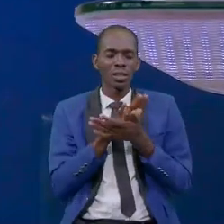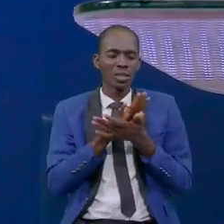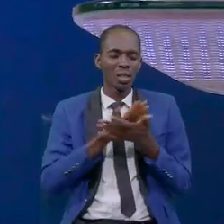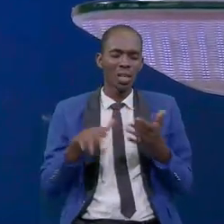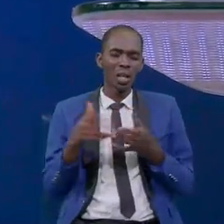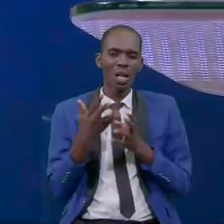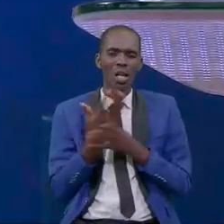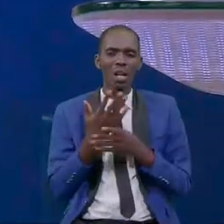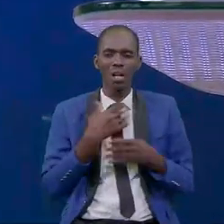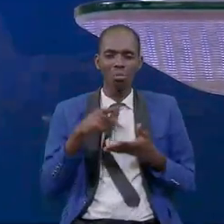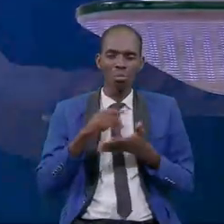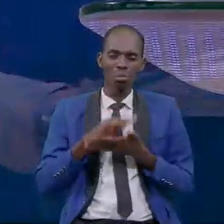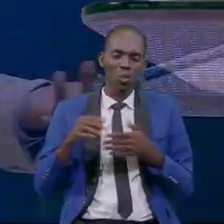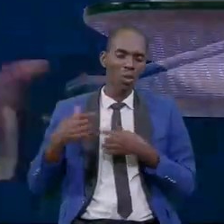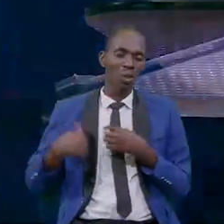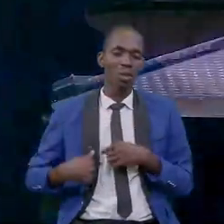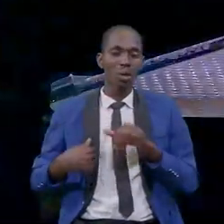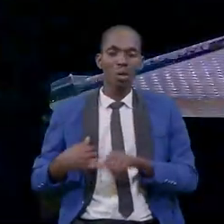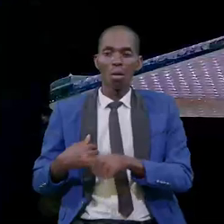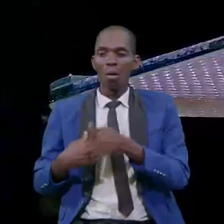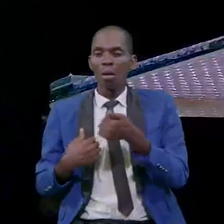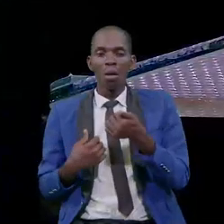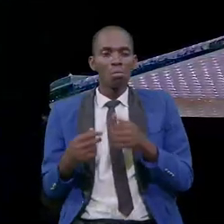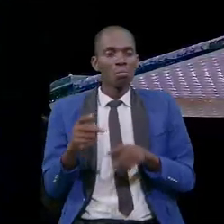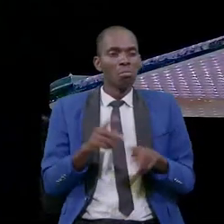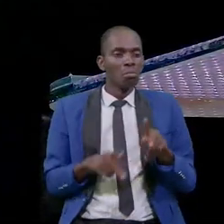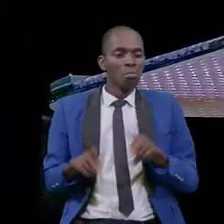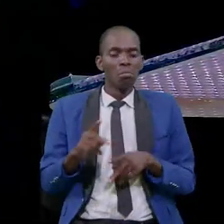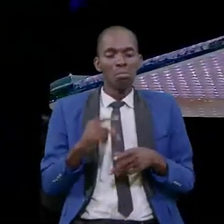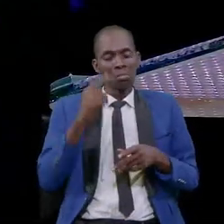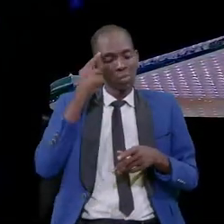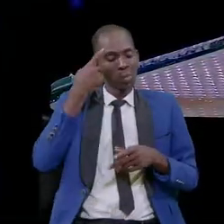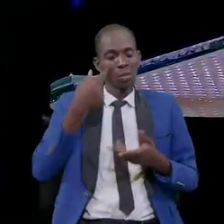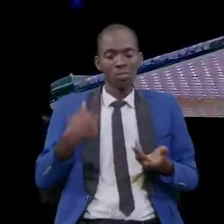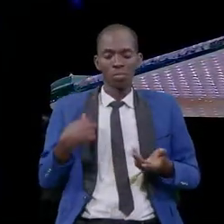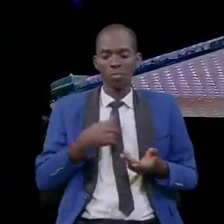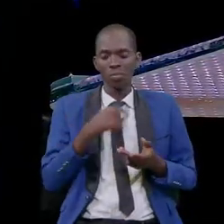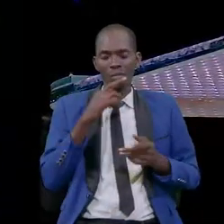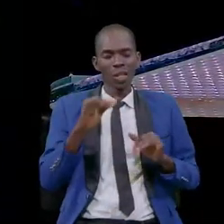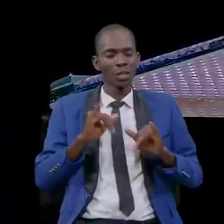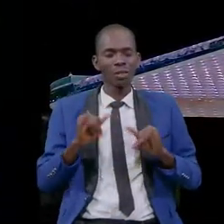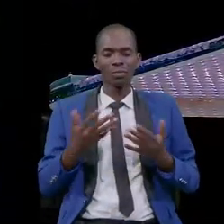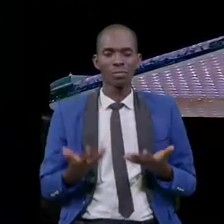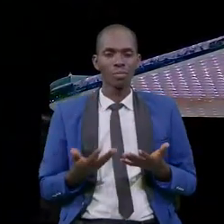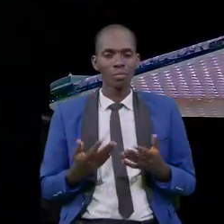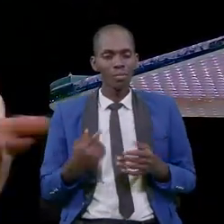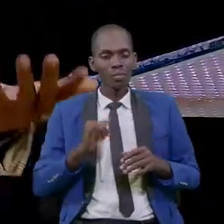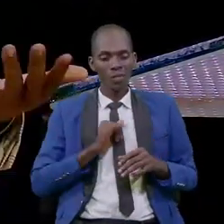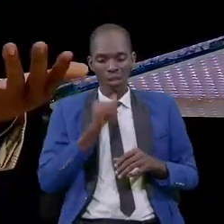et le cœur pur. Les autres disciples, ils croyaient que nous sommes les mêmes. J'ai sauvé, il est